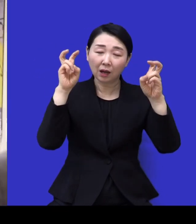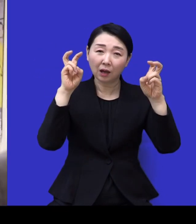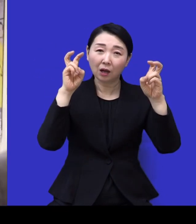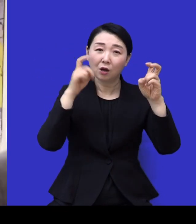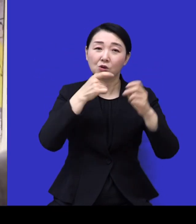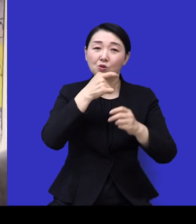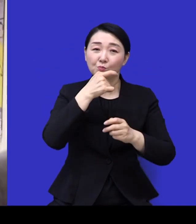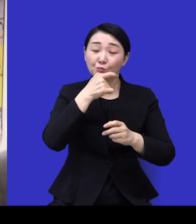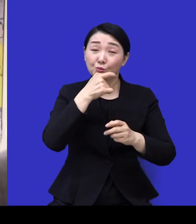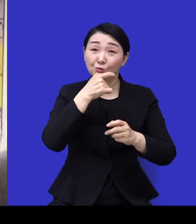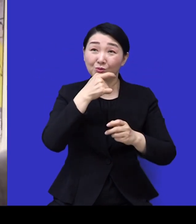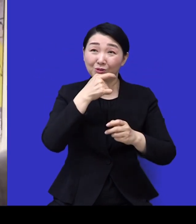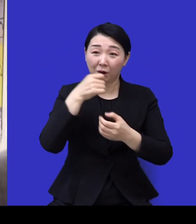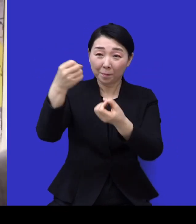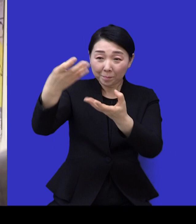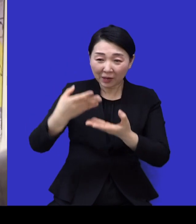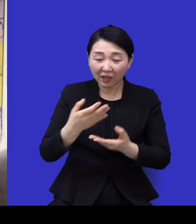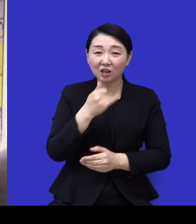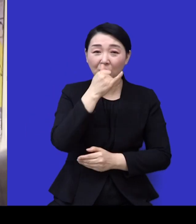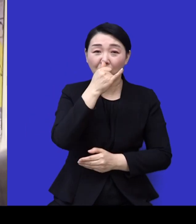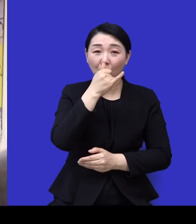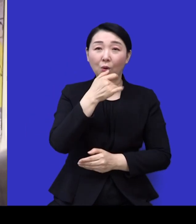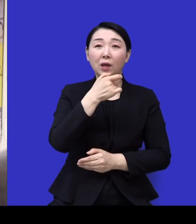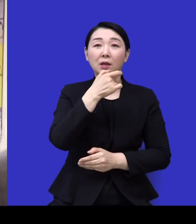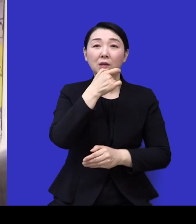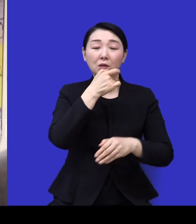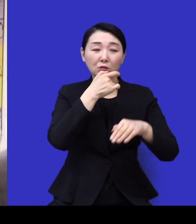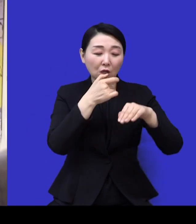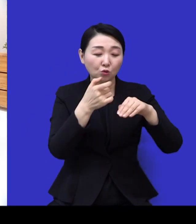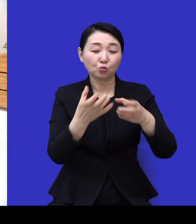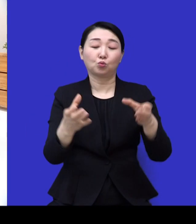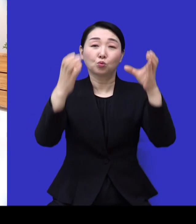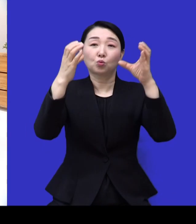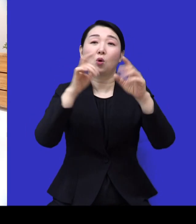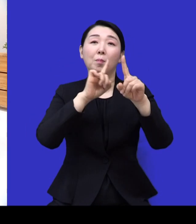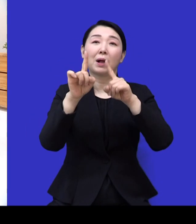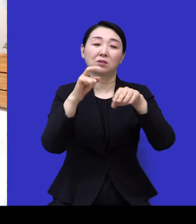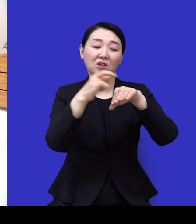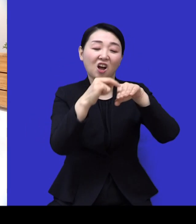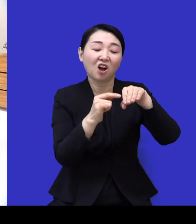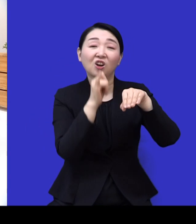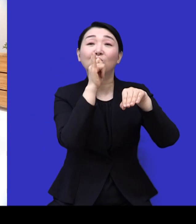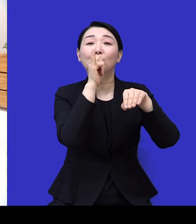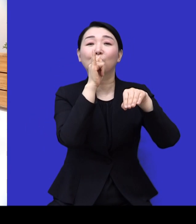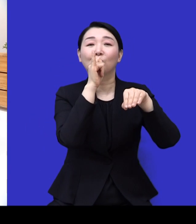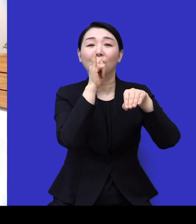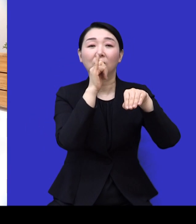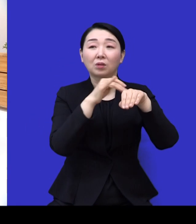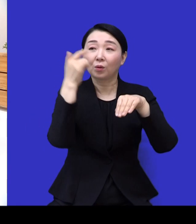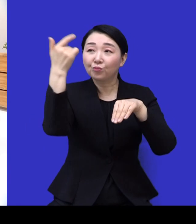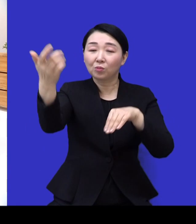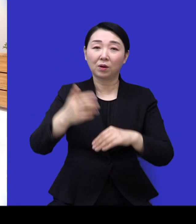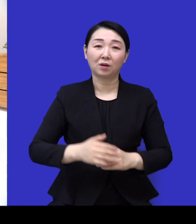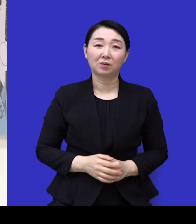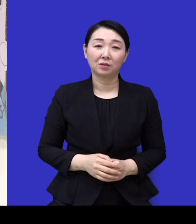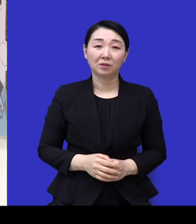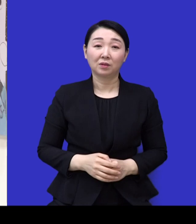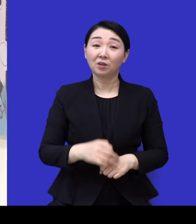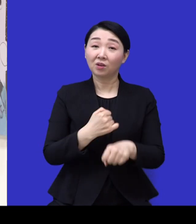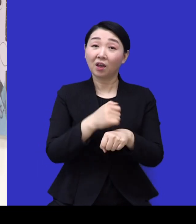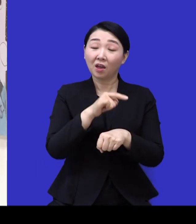계셨는데 이렇게 생수통. 예. 근데 그 생수통에다 말씀을 적어 갖고 오시는 거예요. 그래서 제가 여쭤봅니다. 이렇게